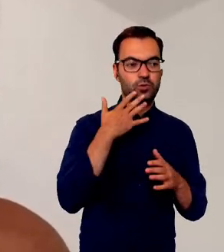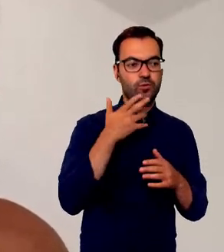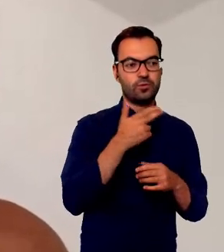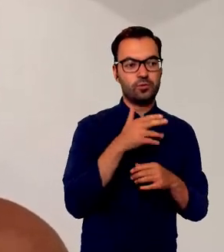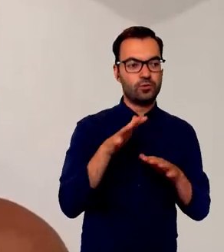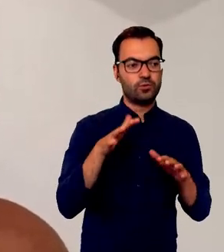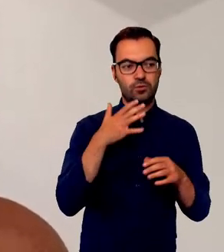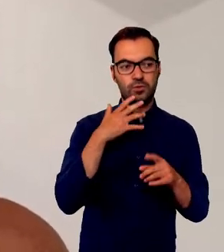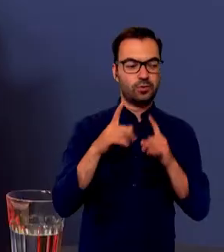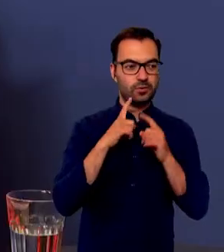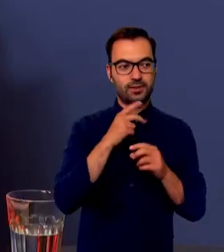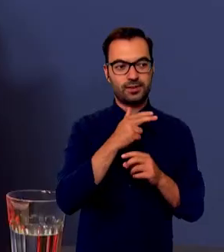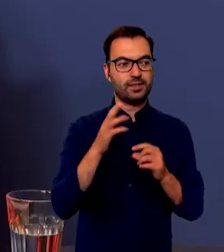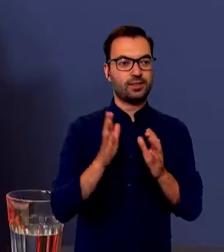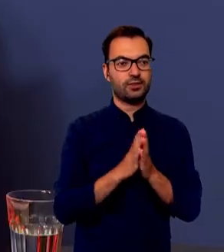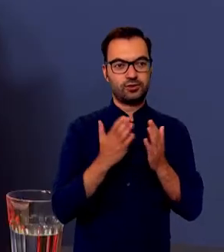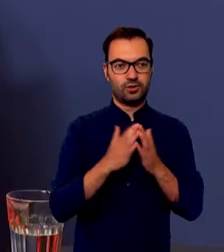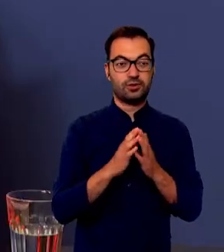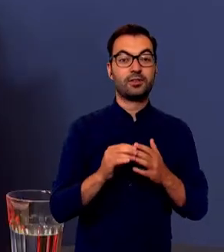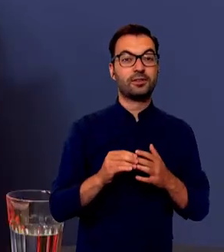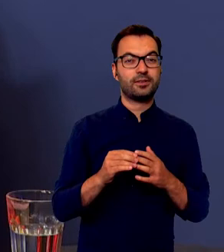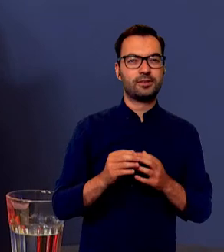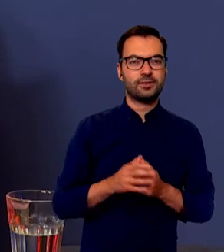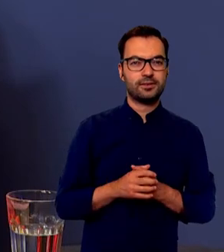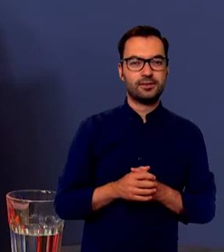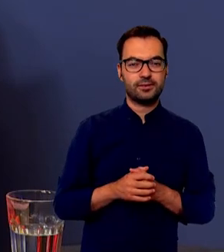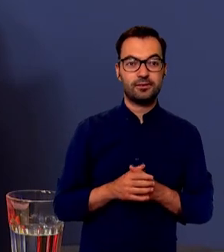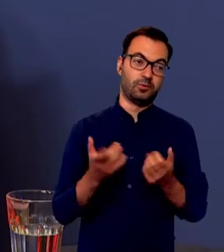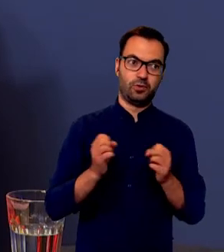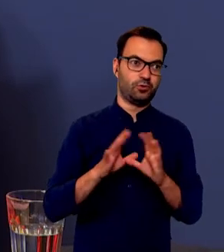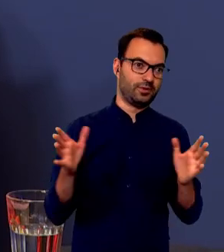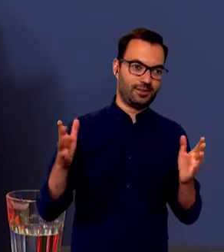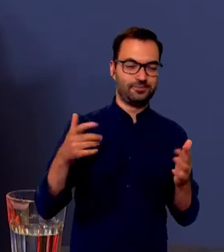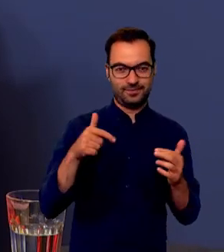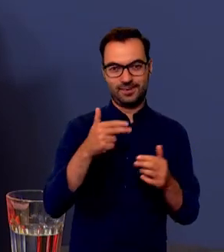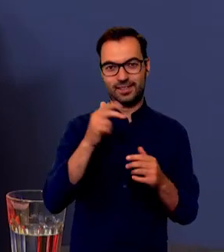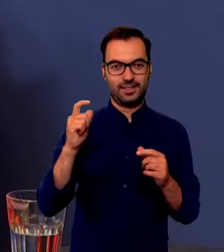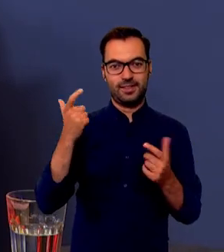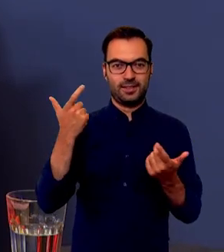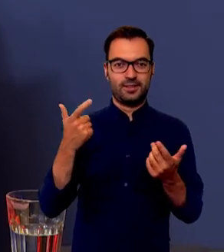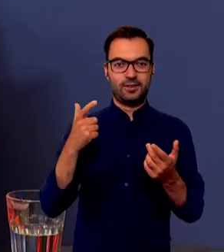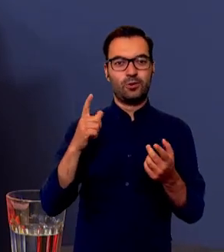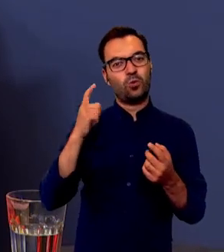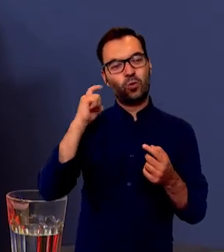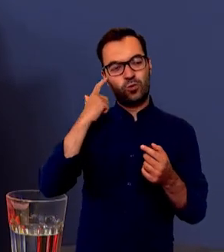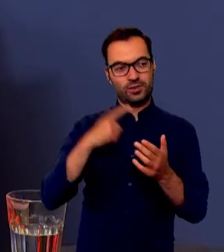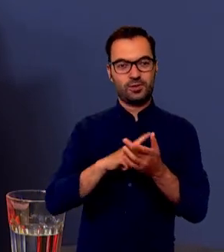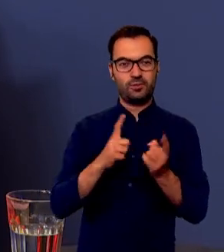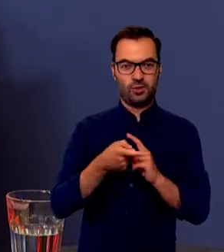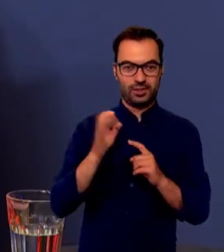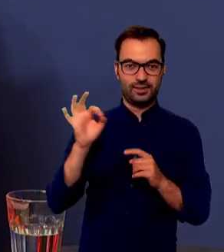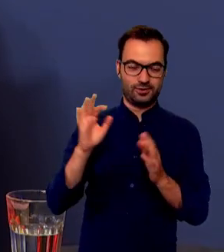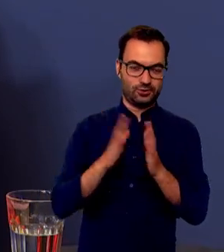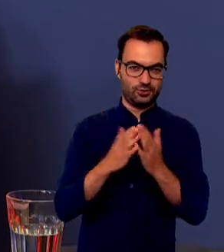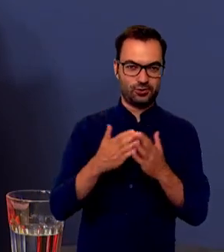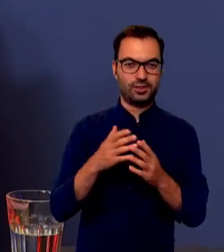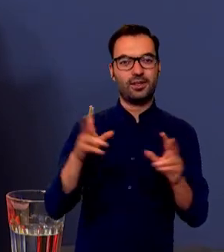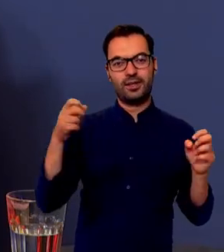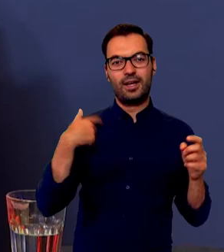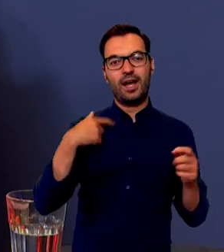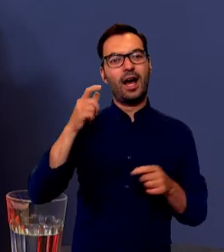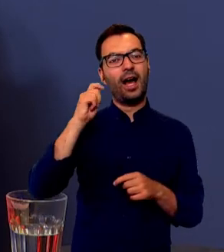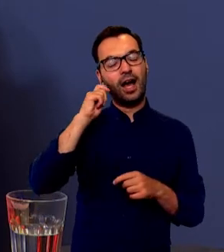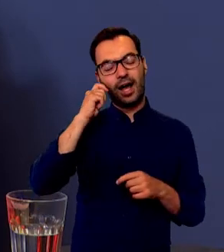mówisz dużo, mówimy dzisiaj dużo o książkach, co jest rzeczą oczywistą, bo spotykamy się, by celebrować premierę kolejnej, czyli Ubierałam arabskie